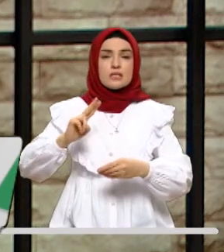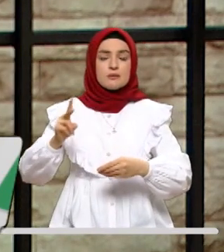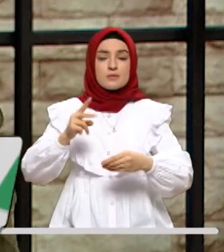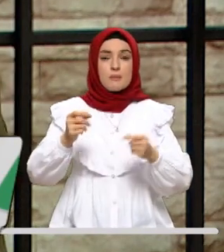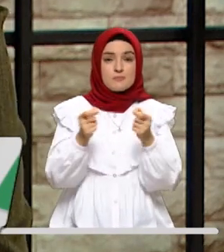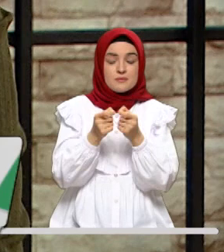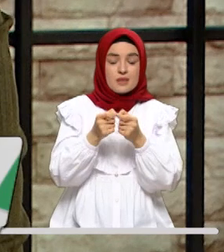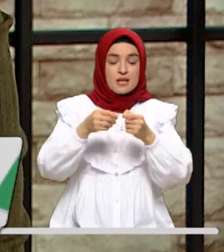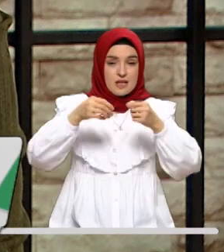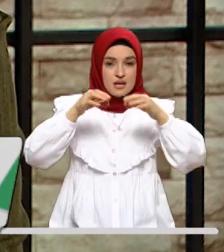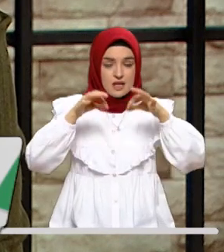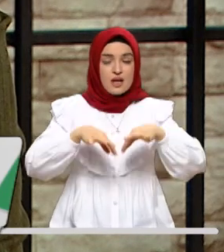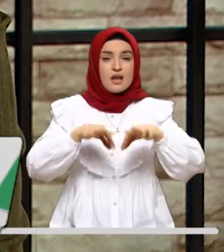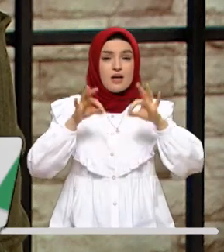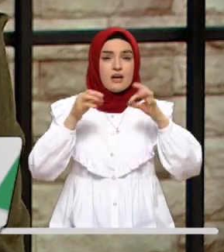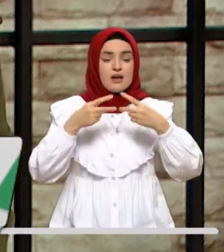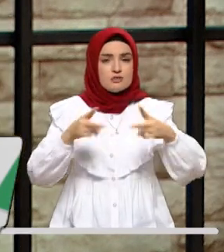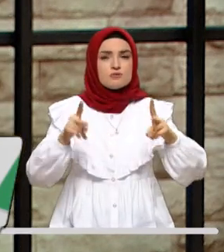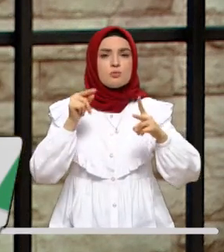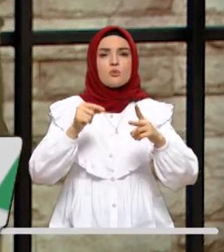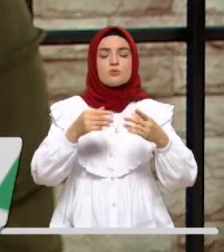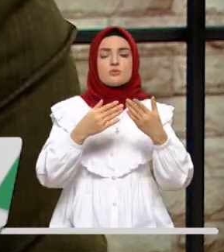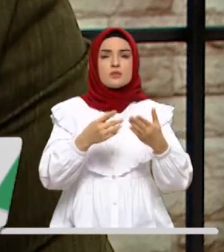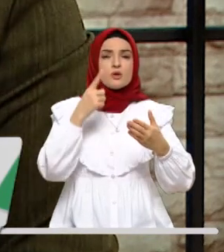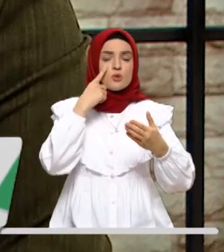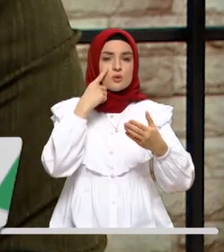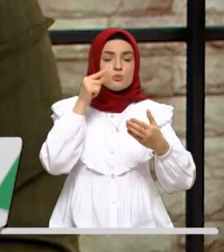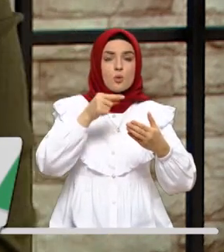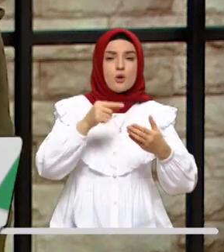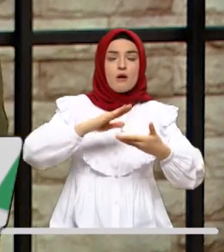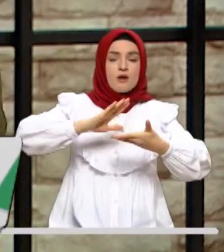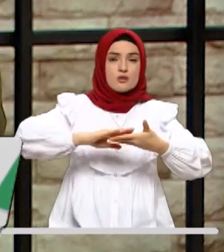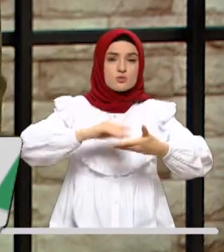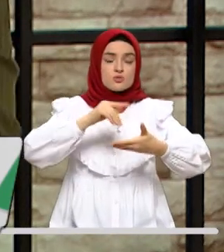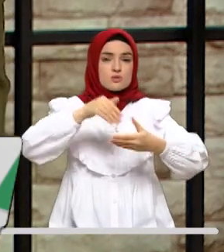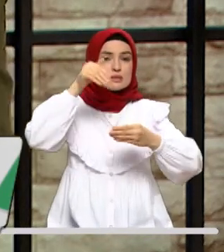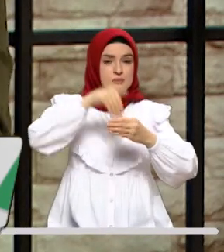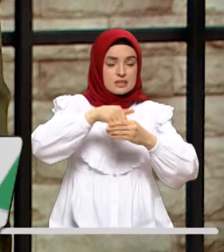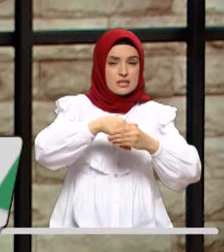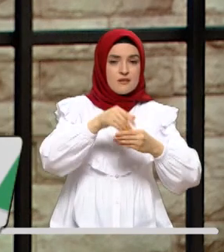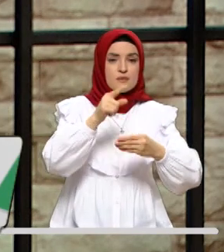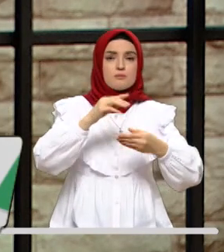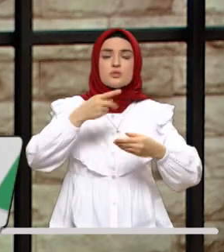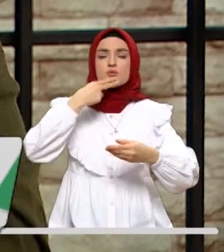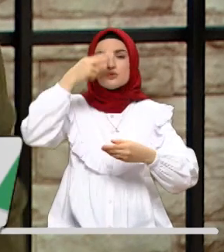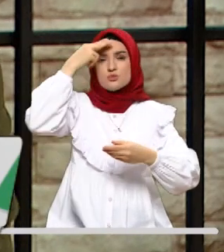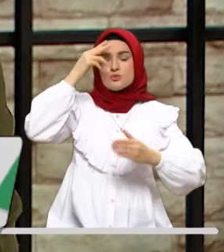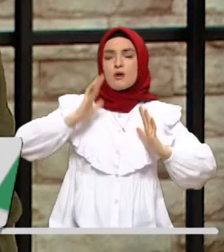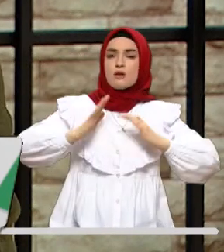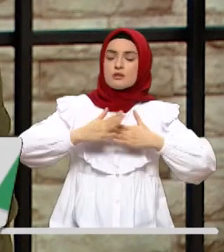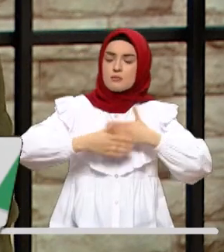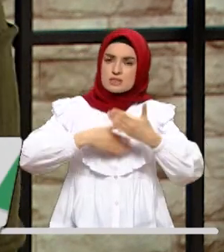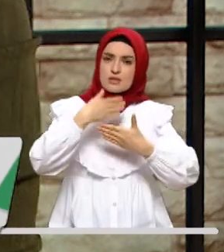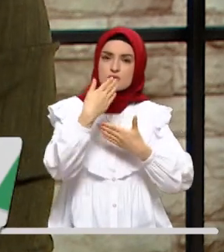Hacı Bayram'da Gazi Mustafa Kemal Atatürk ve silah arkadaşları o günün milletvekillerinin bir cuma günü cuma namazını